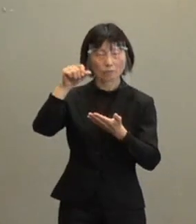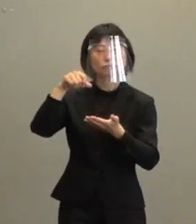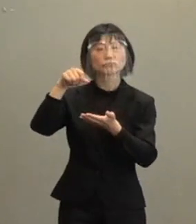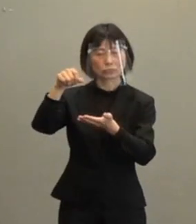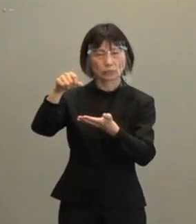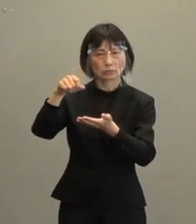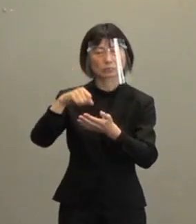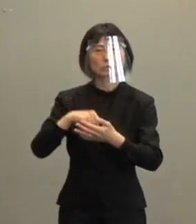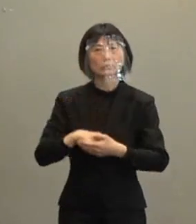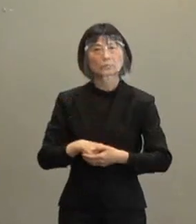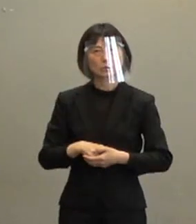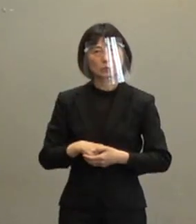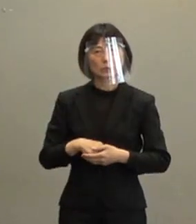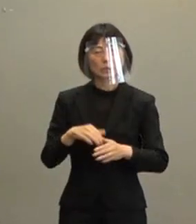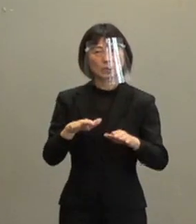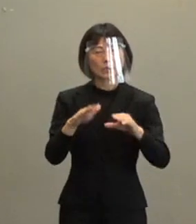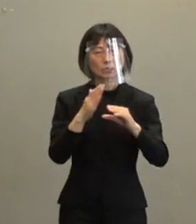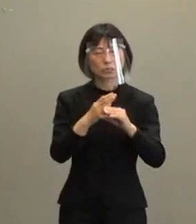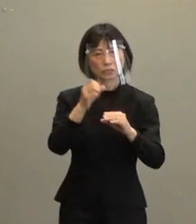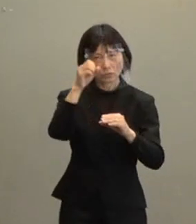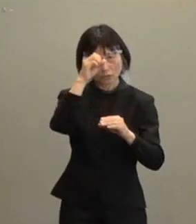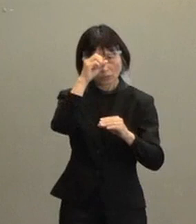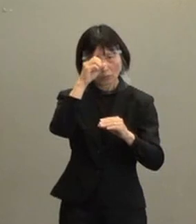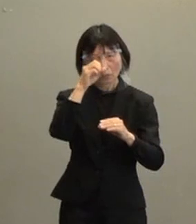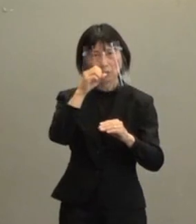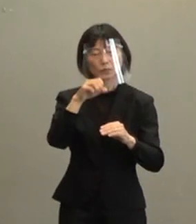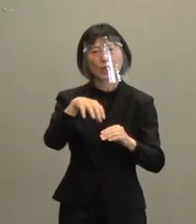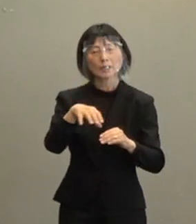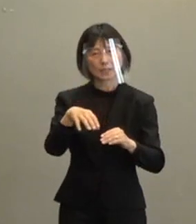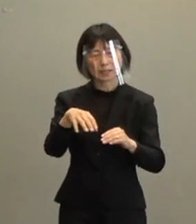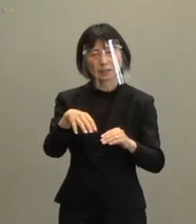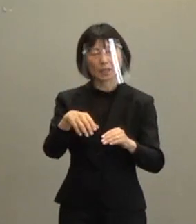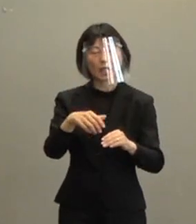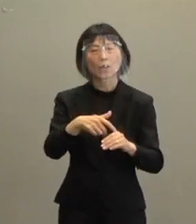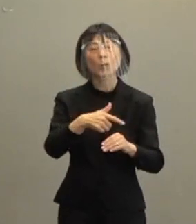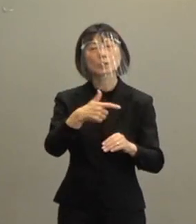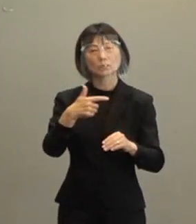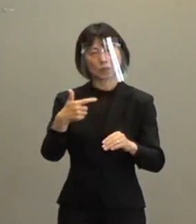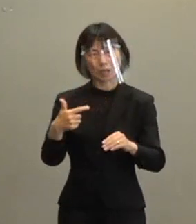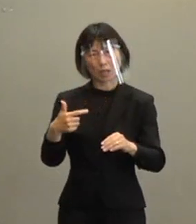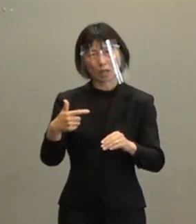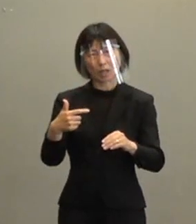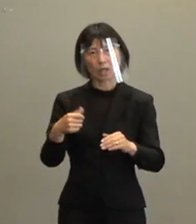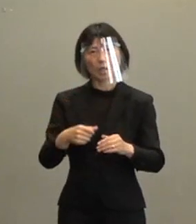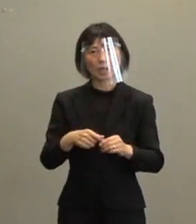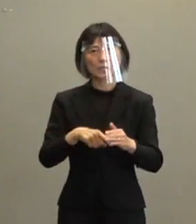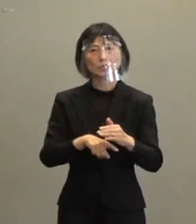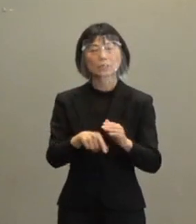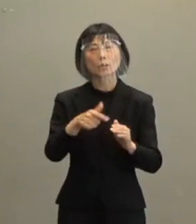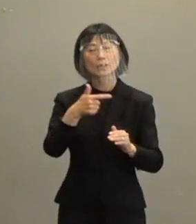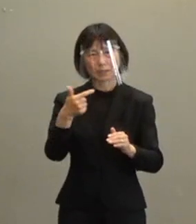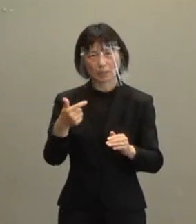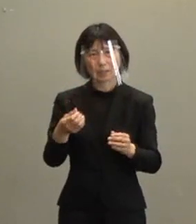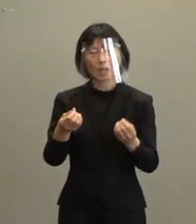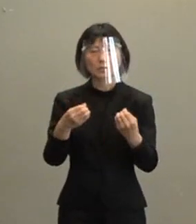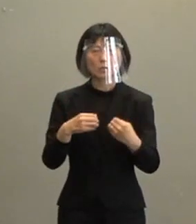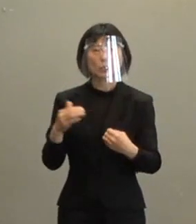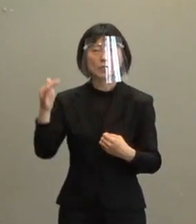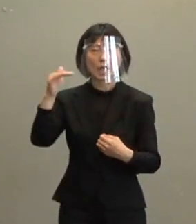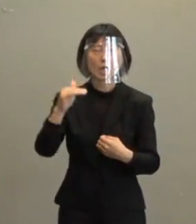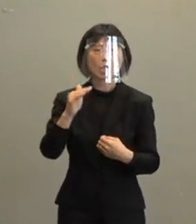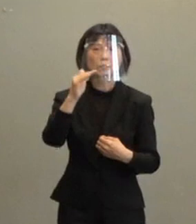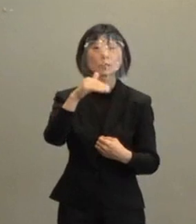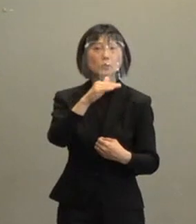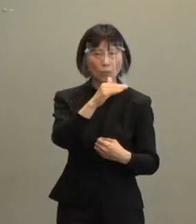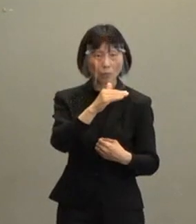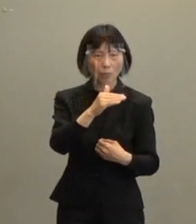のは、熱中症とかそういった部分が大きいのか、それともその、その感染の波ですとか、あとそのワクチンの